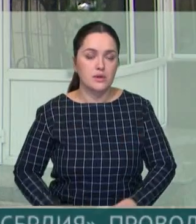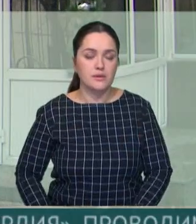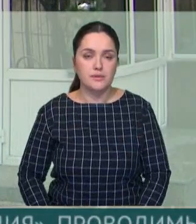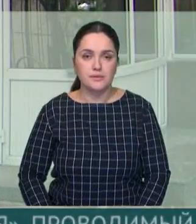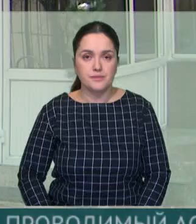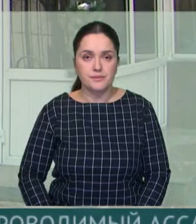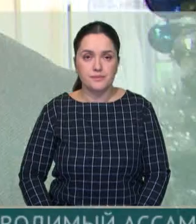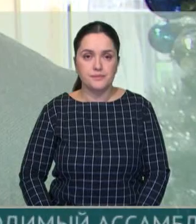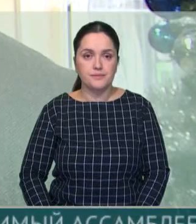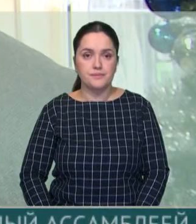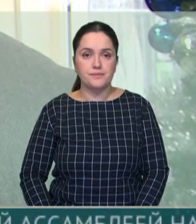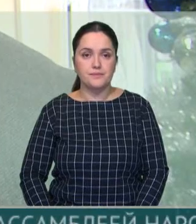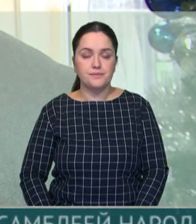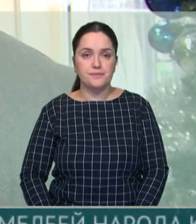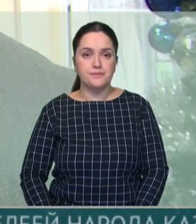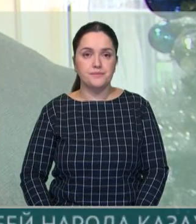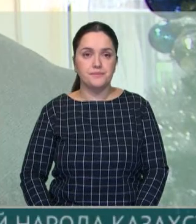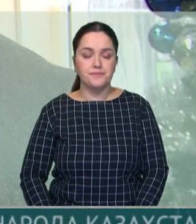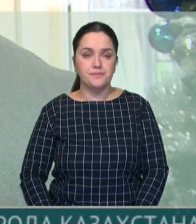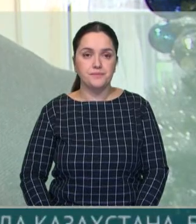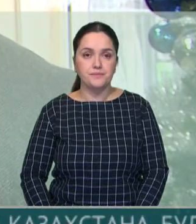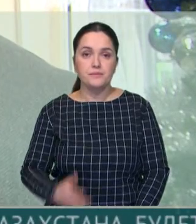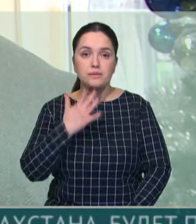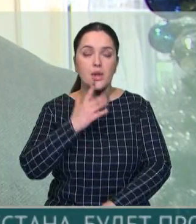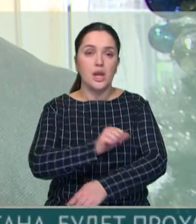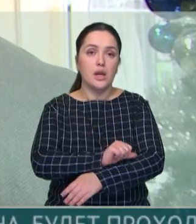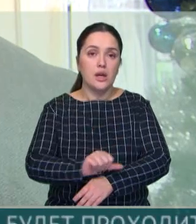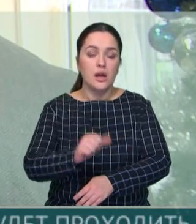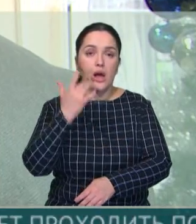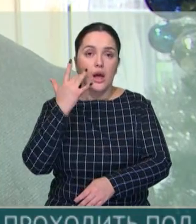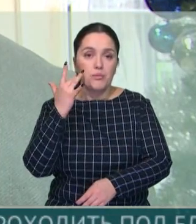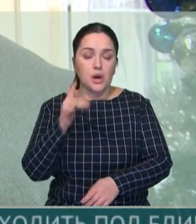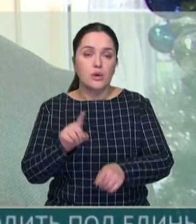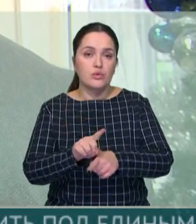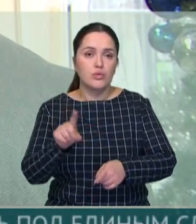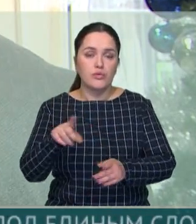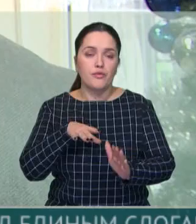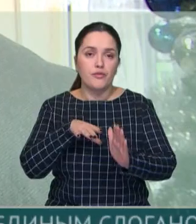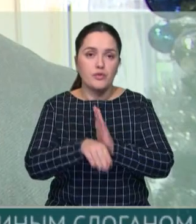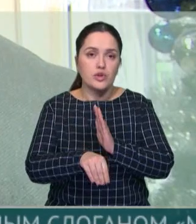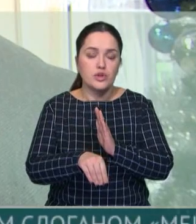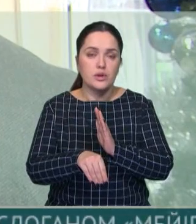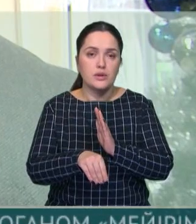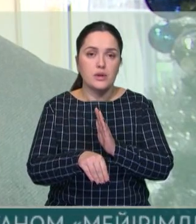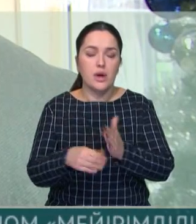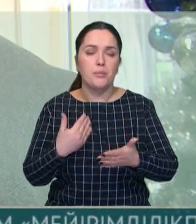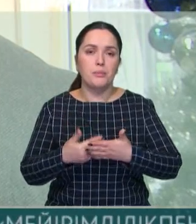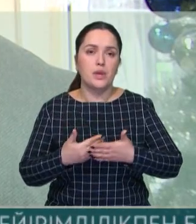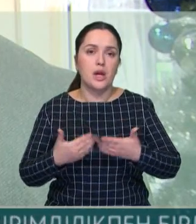вузах. Зарубежные вузы, ну даже американские, тоже принимают ее в расчет. Ну, например, вот